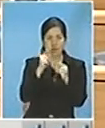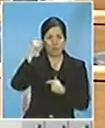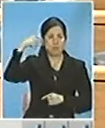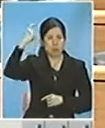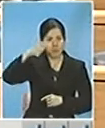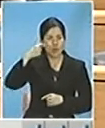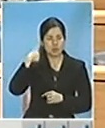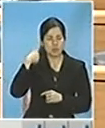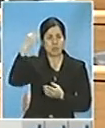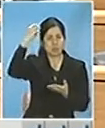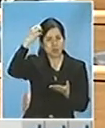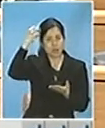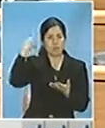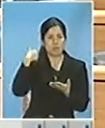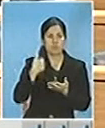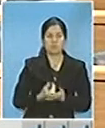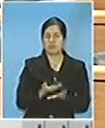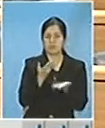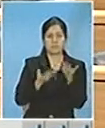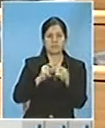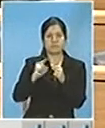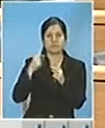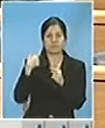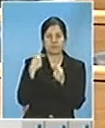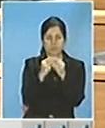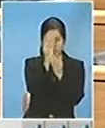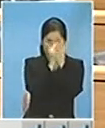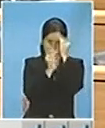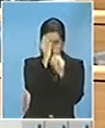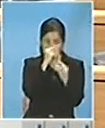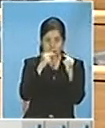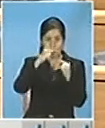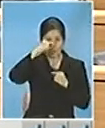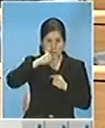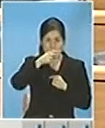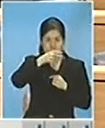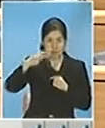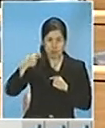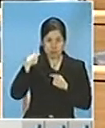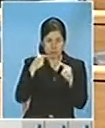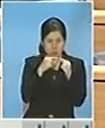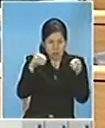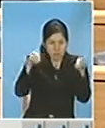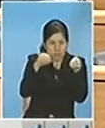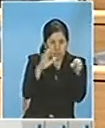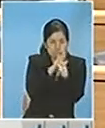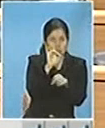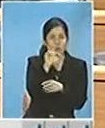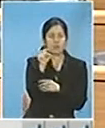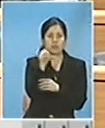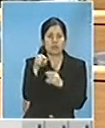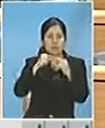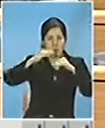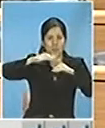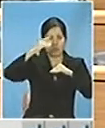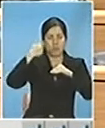สปป.ลาวสปป.ลาวต้องบอกว่าเรียนรู้ภาษาไทยกว่า 100% ต้องบอกว่ากว่า 100% น